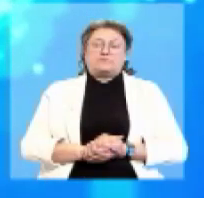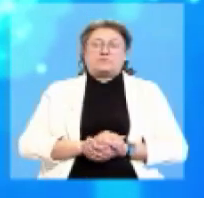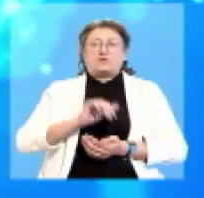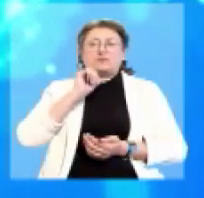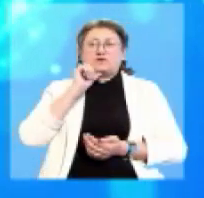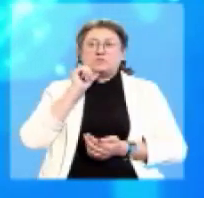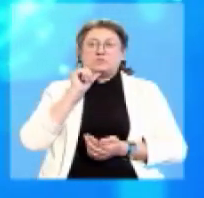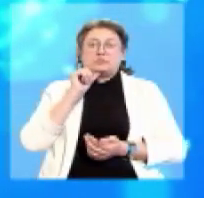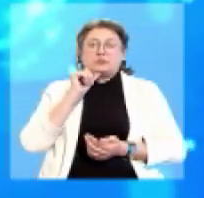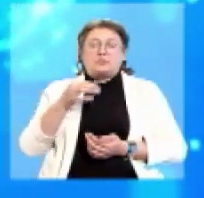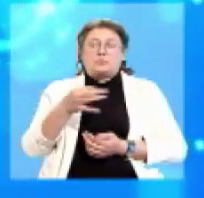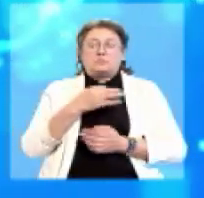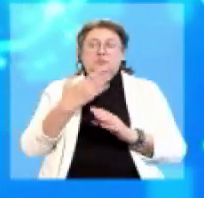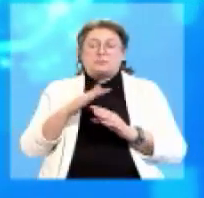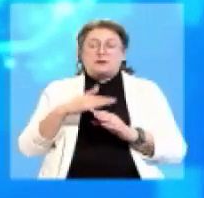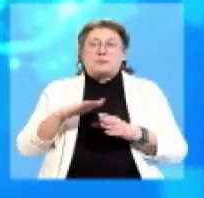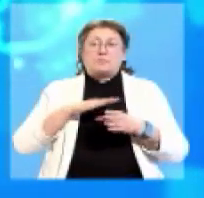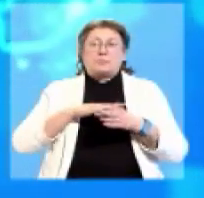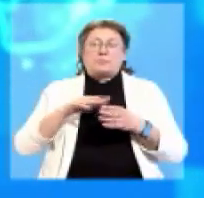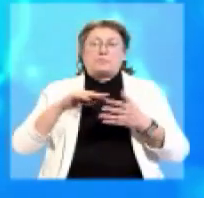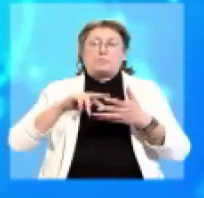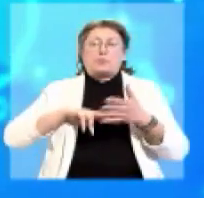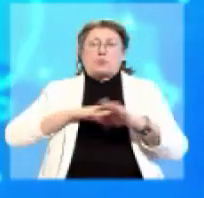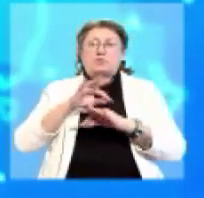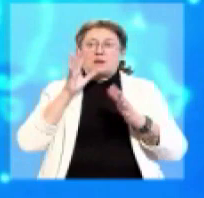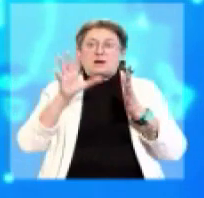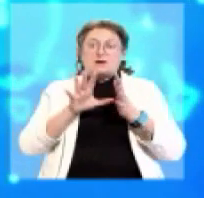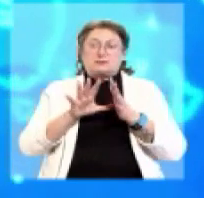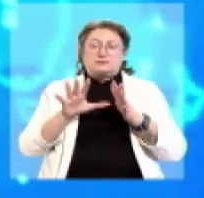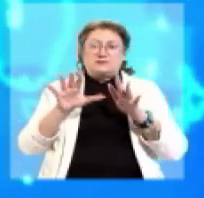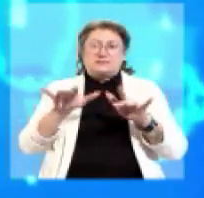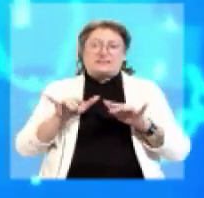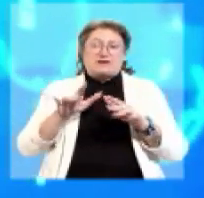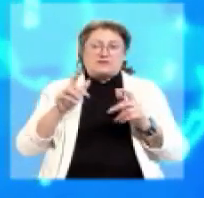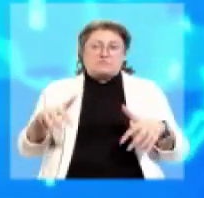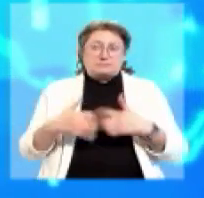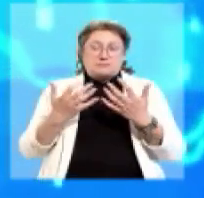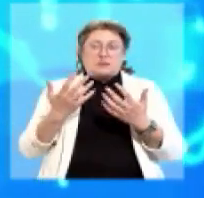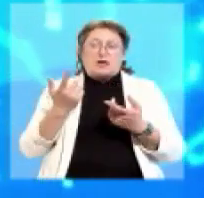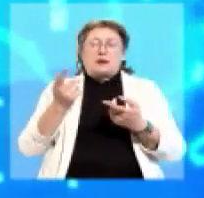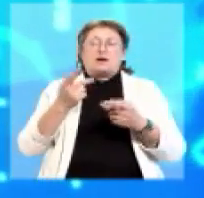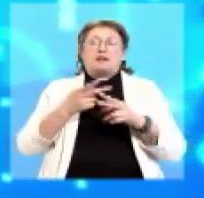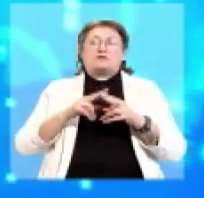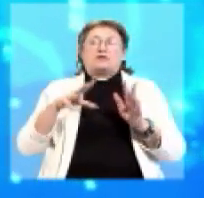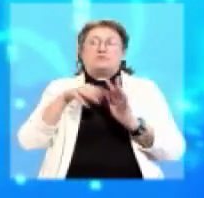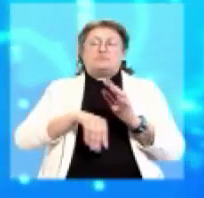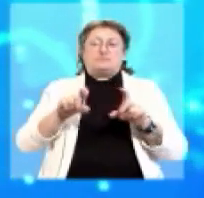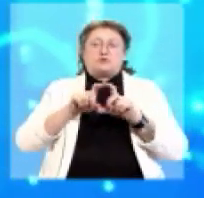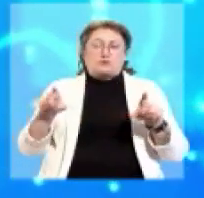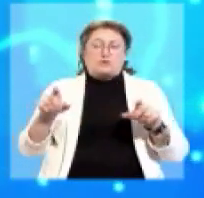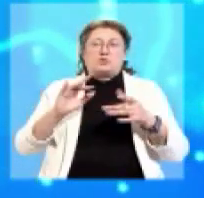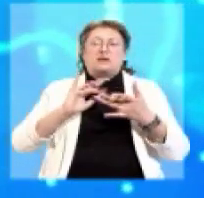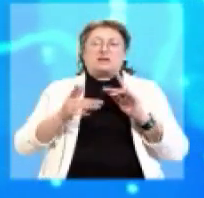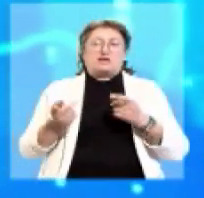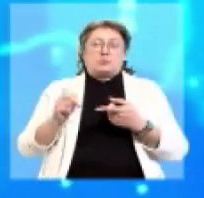Қостанай облысында цифрландыру жобалары кезең-кезеңімен іске асырылуда. Әсіресе білім ошақтарын интернет желісіне қосу